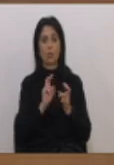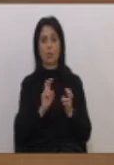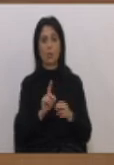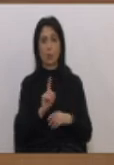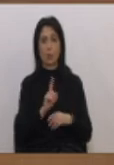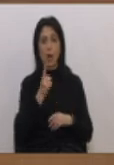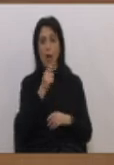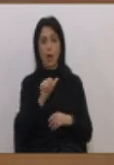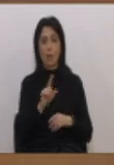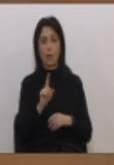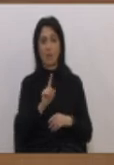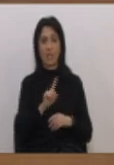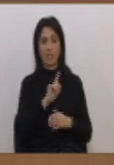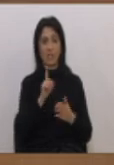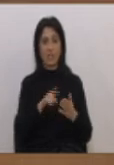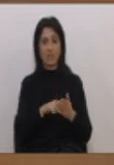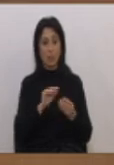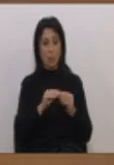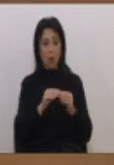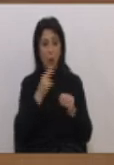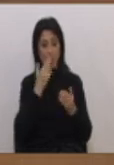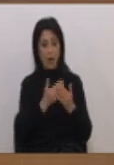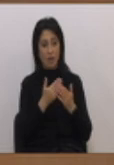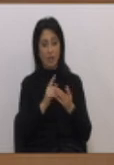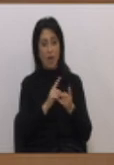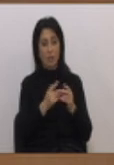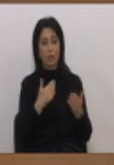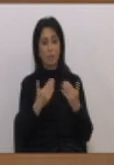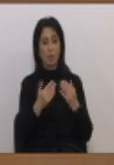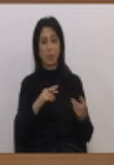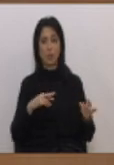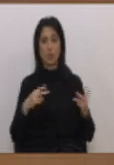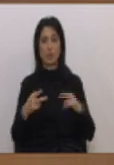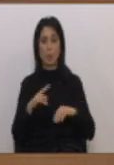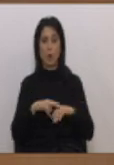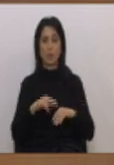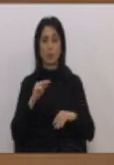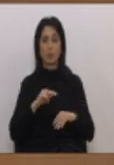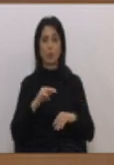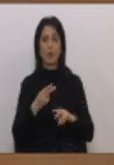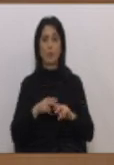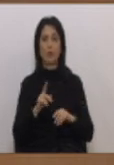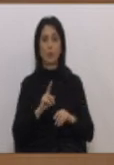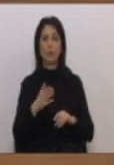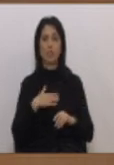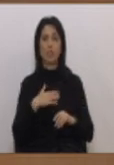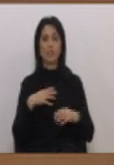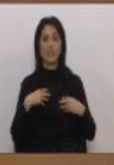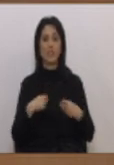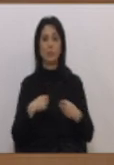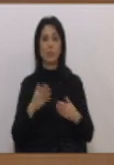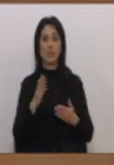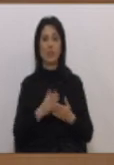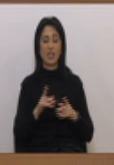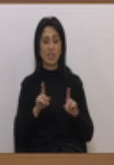რომ არამხოლოდ საკითხი პრობლემა წარმოჩინდეს, არამედ მიდგომები შეიცვალოს პოლიციის მუშაობისა, იმიტომ რომ ჩვენ სამწუხაროდ